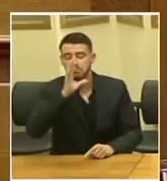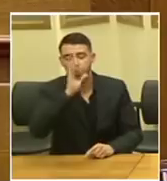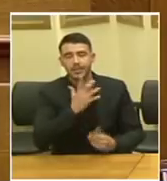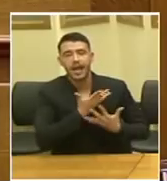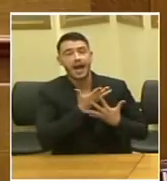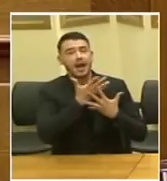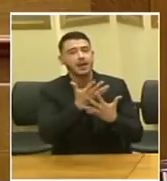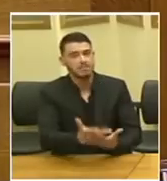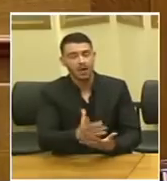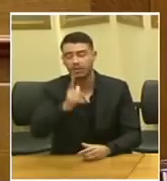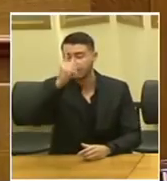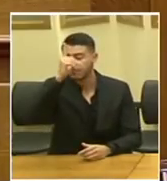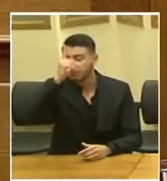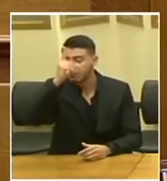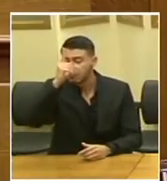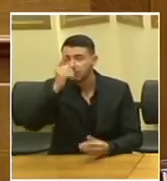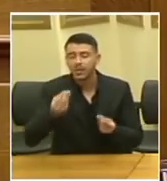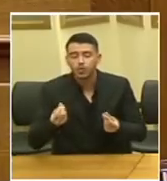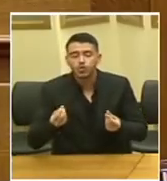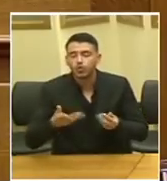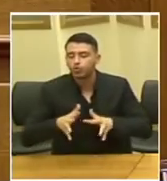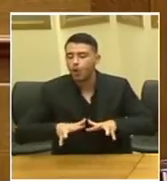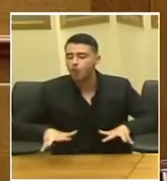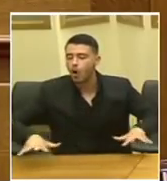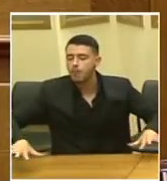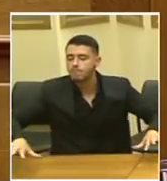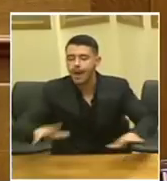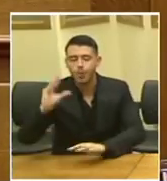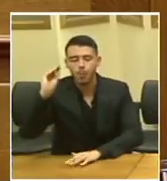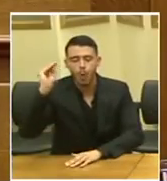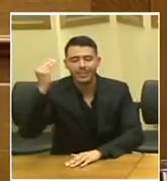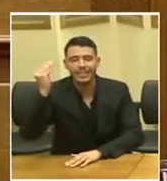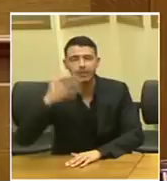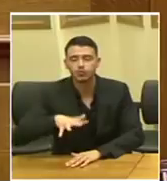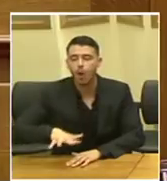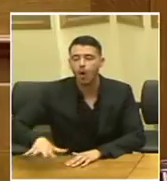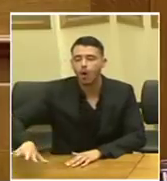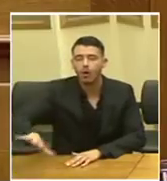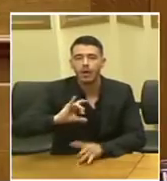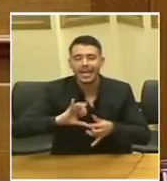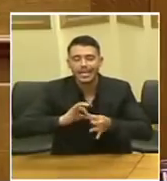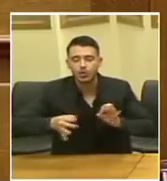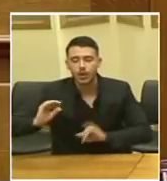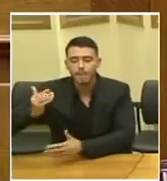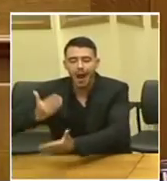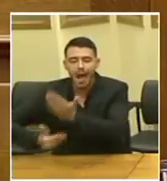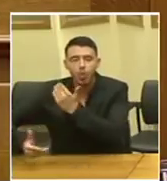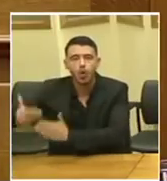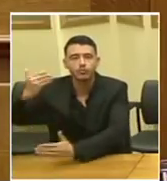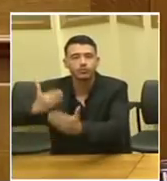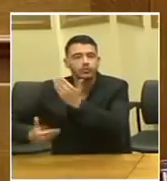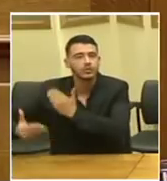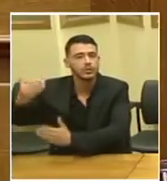τα πάτρια εδάφη, τον πάτριο πολιτισμό, τις πάτριες ιστορικές παραδόσεις. Το